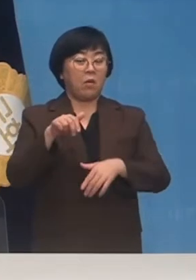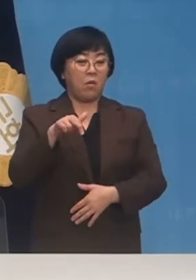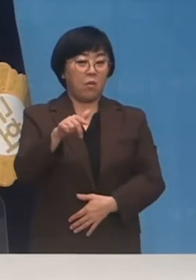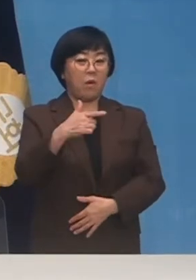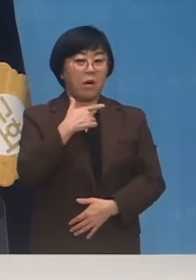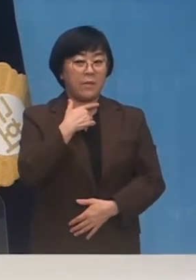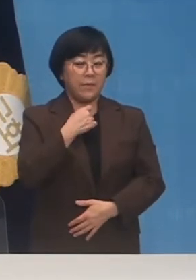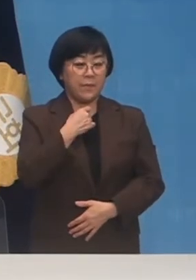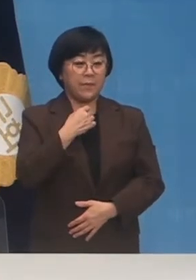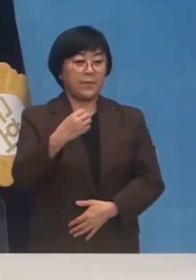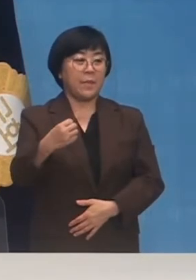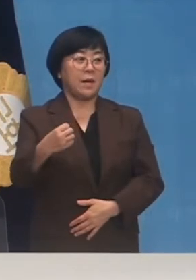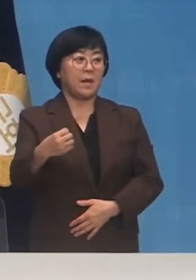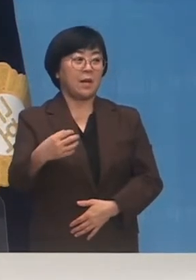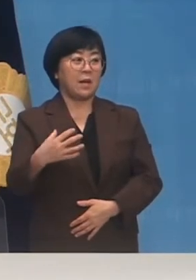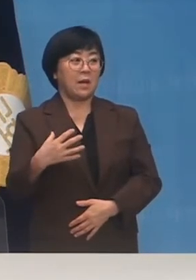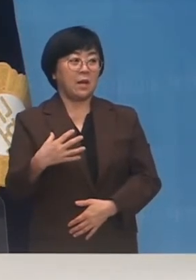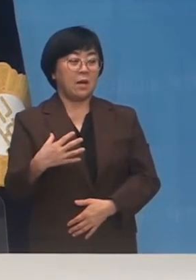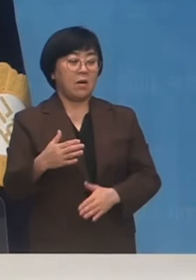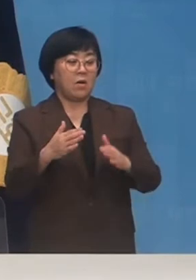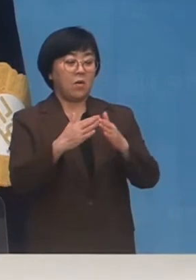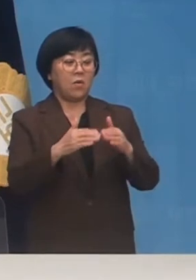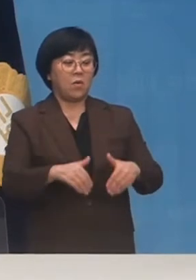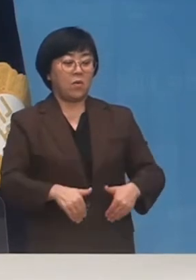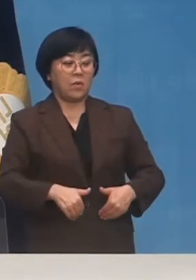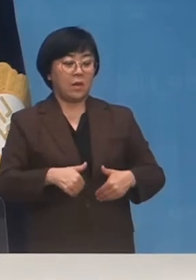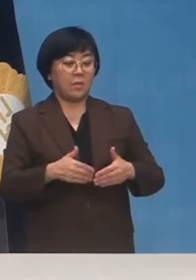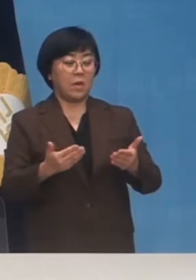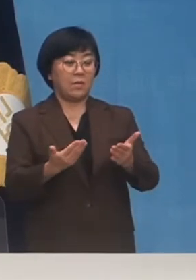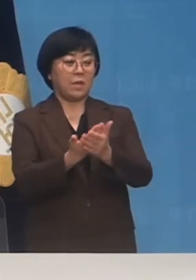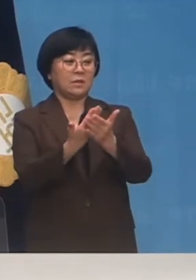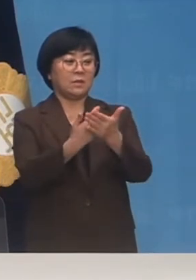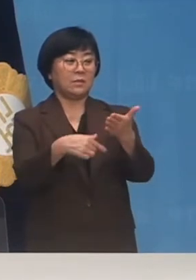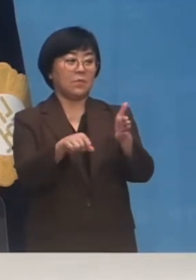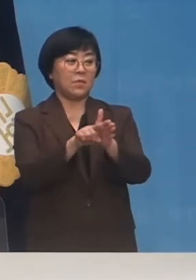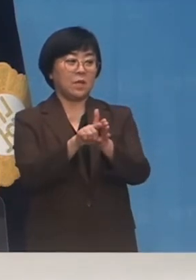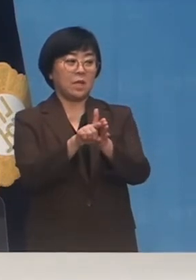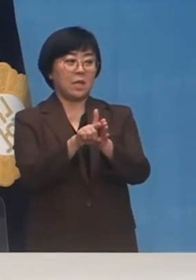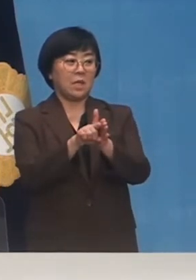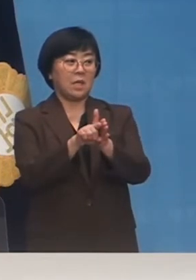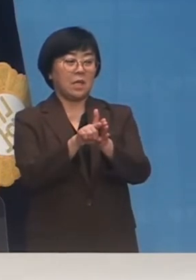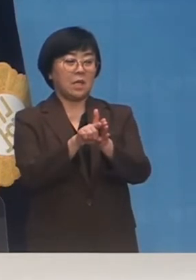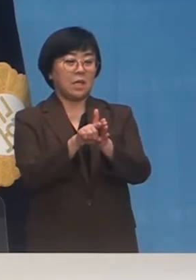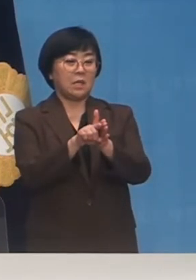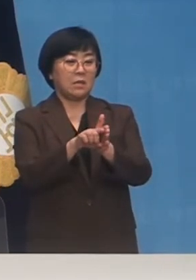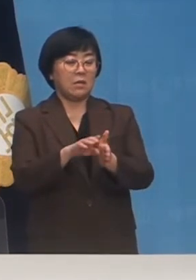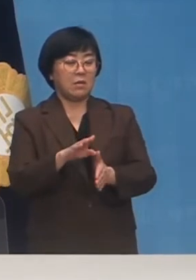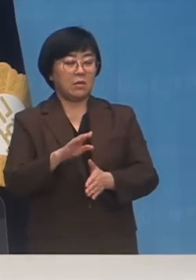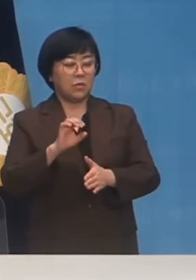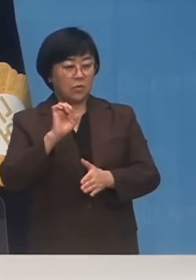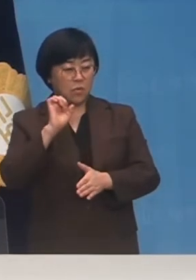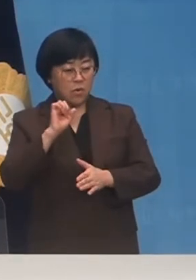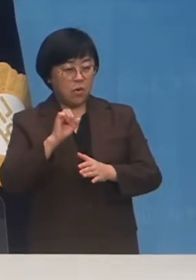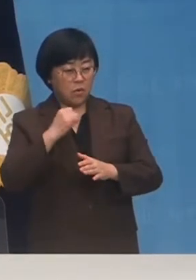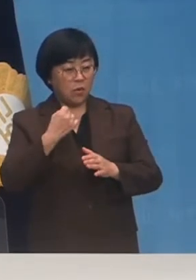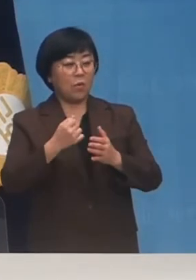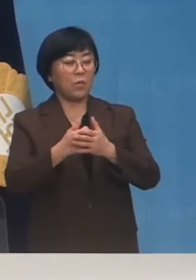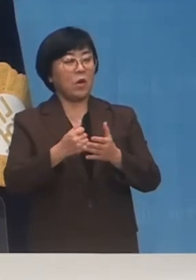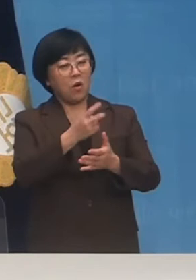합니다라고 하면서 호남의 발전을 위해 각고의 노력을